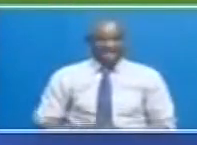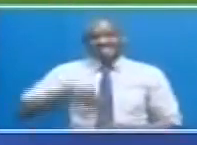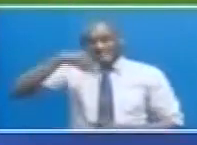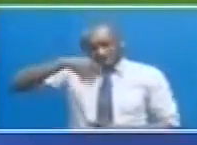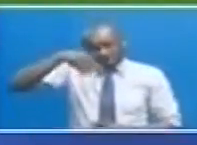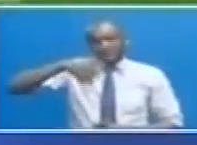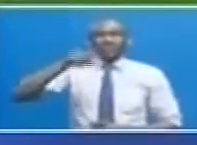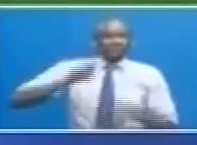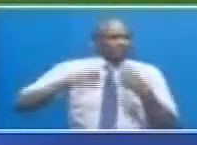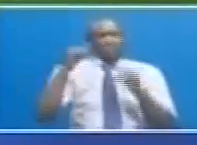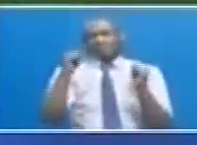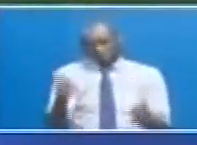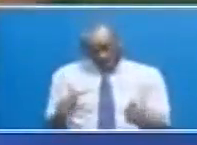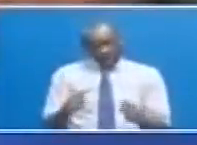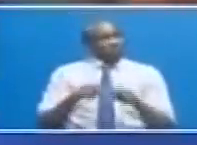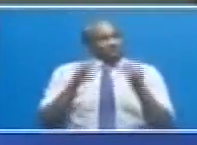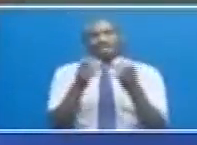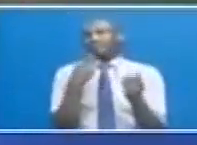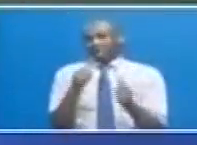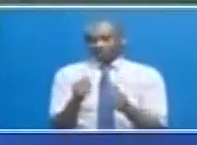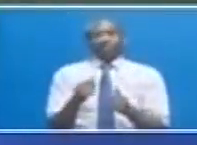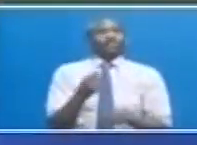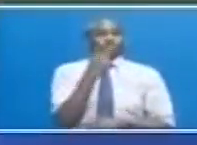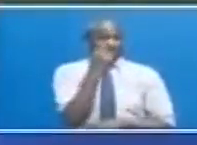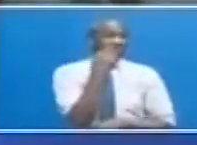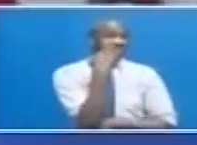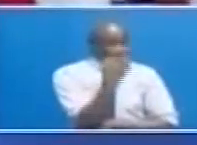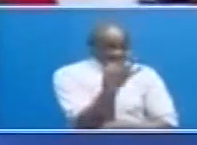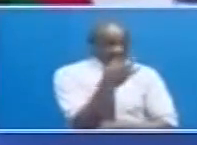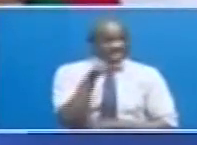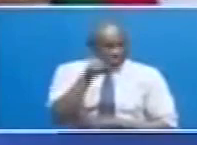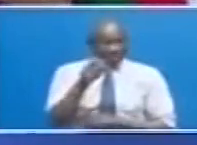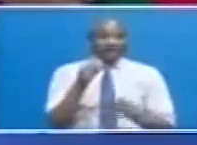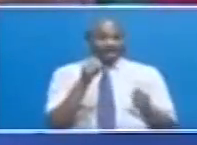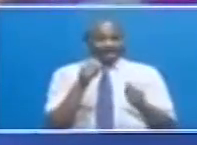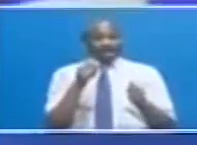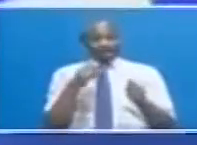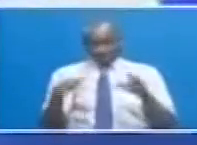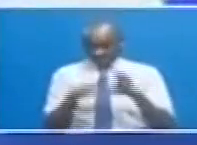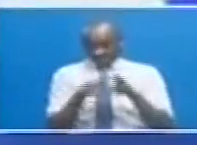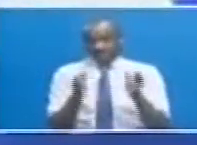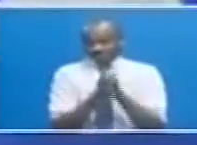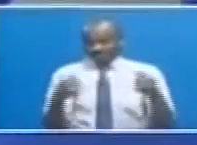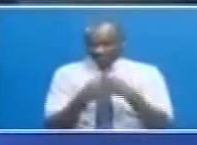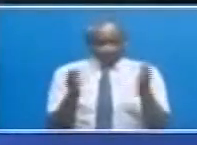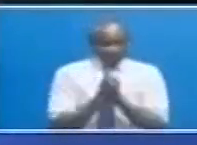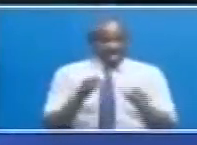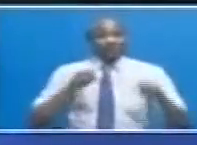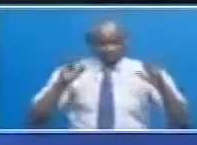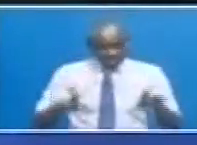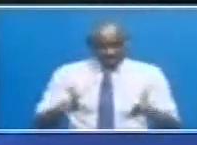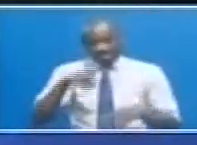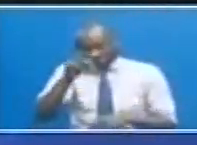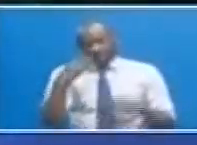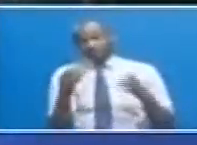Namibia hawajawahi shinda mechi yote kwenye kombe la dunia. Mwaka wa 2003 kwenye mechi dhidi ya Australia, timu hiyo ilipata pigo kuu kwenye kombe la